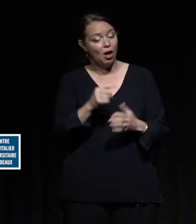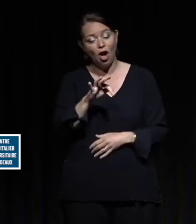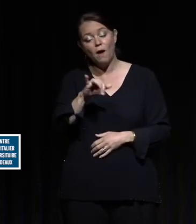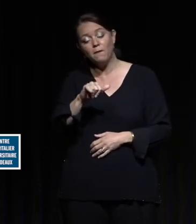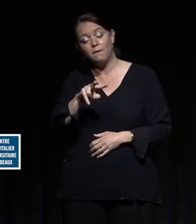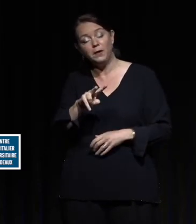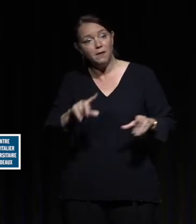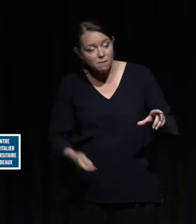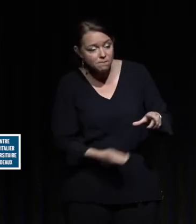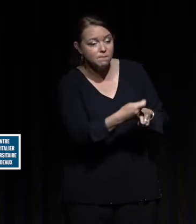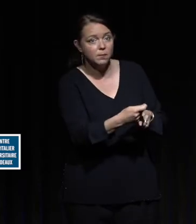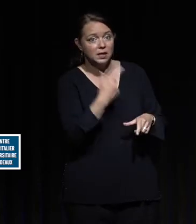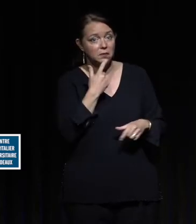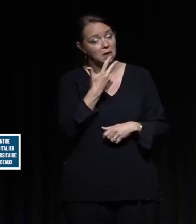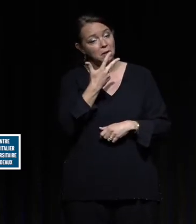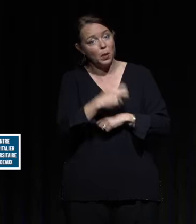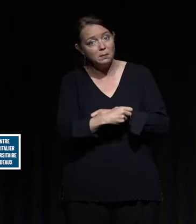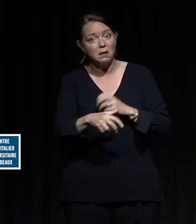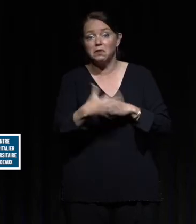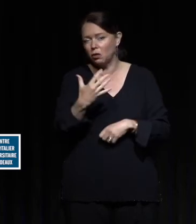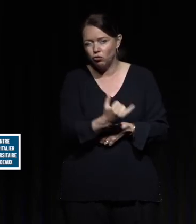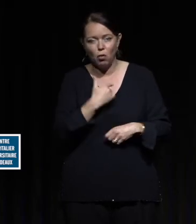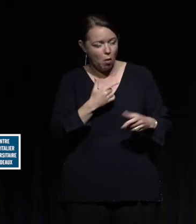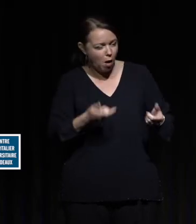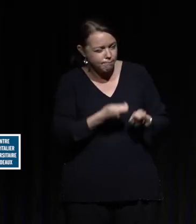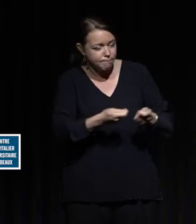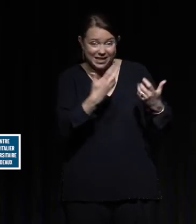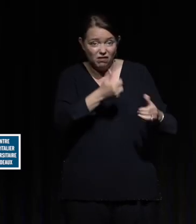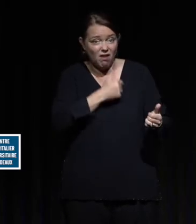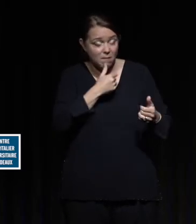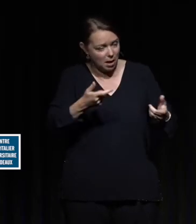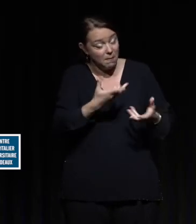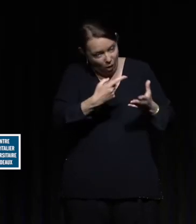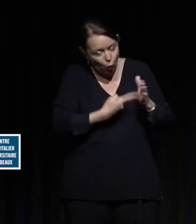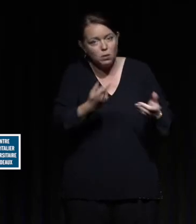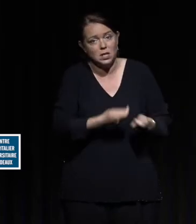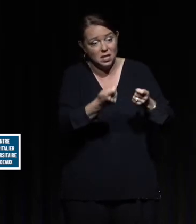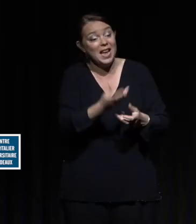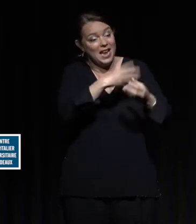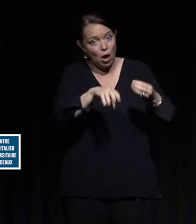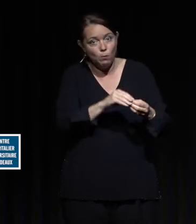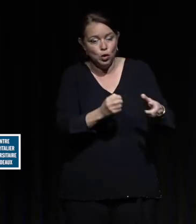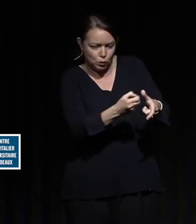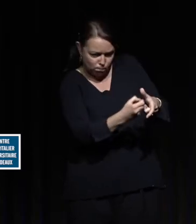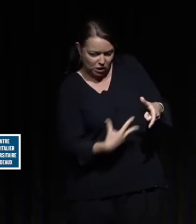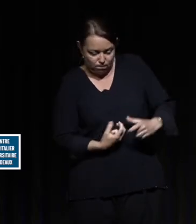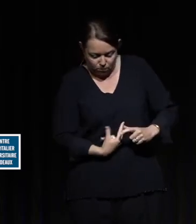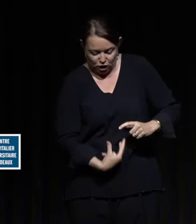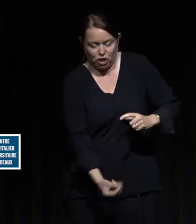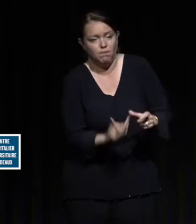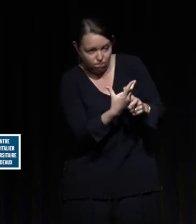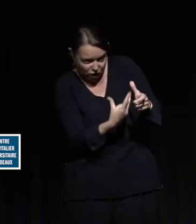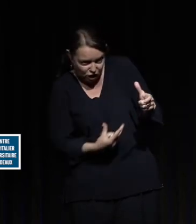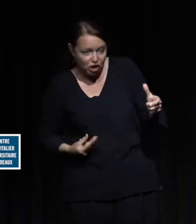qu'on va vous stimuler pendant 15 jours, 3 semaines. Puis, alors que vous avez déjà mal, et qu'on va ensuite vous ponctionner pour préserver vos ovocytes. Et si on n'en a pas assez, on va